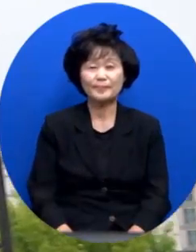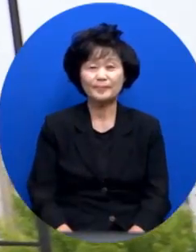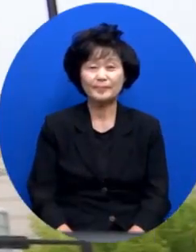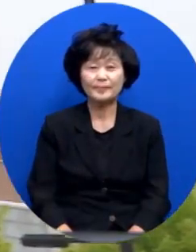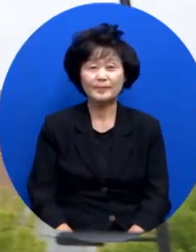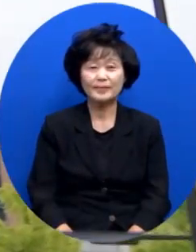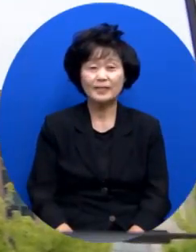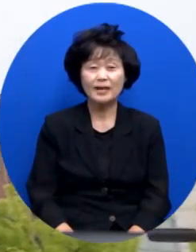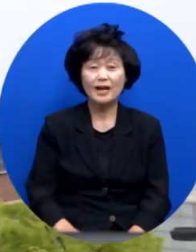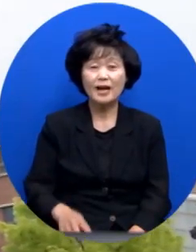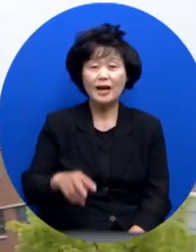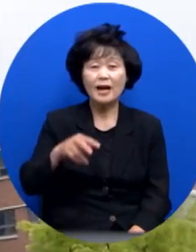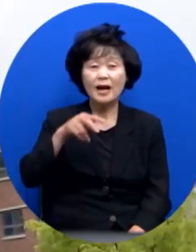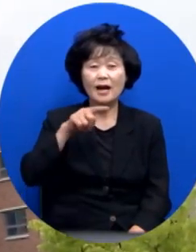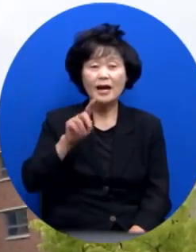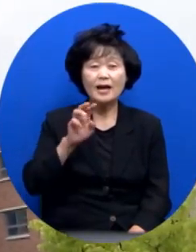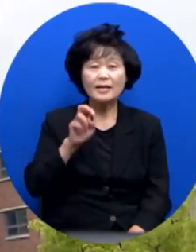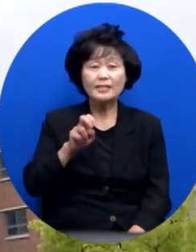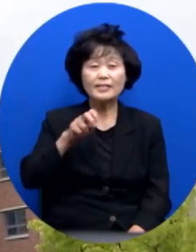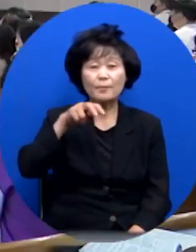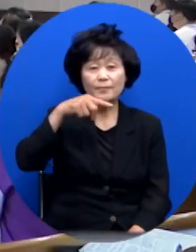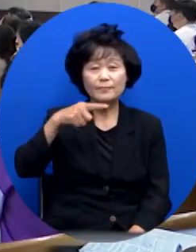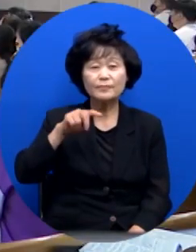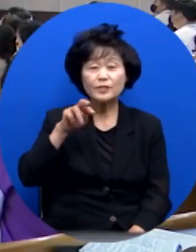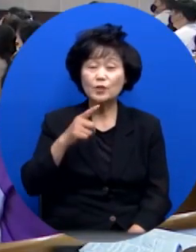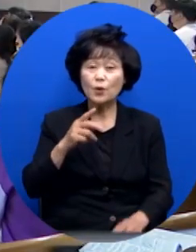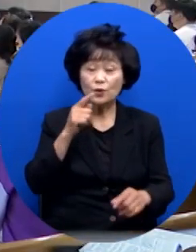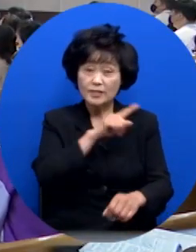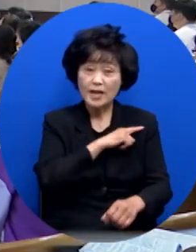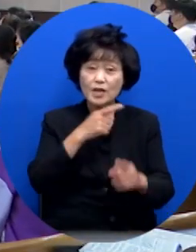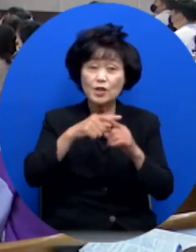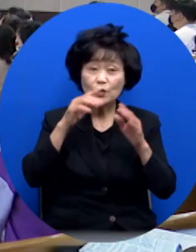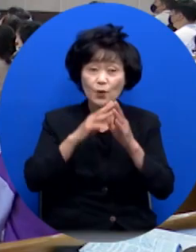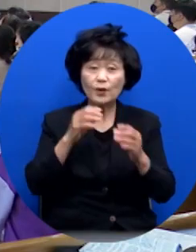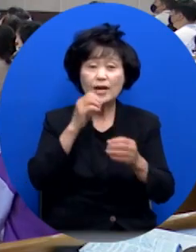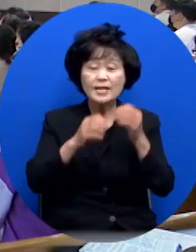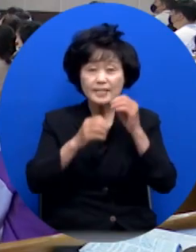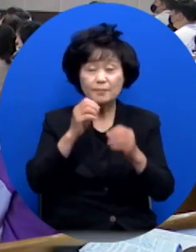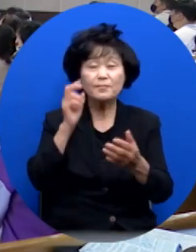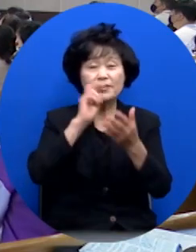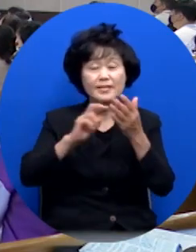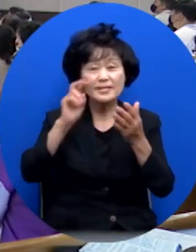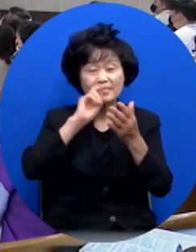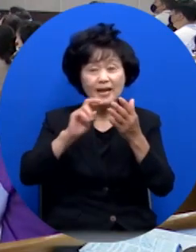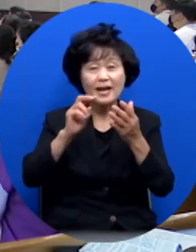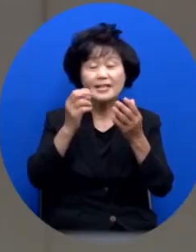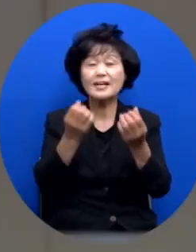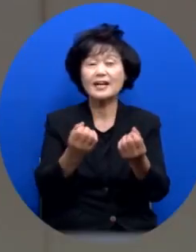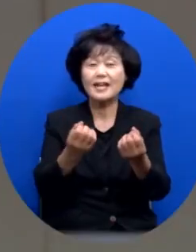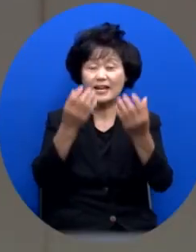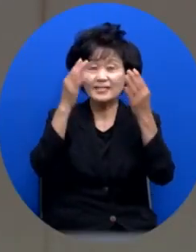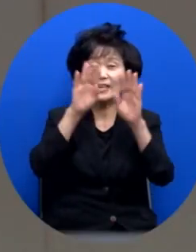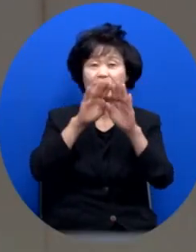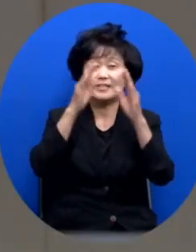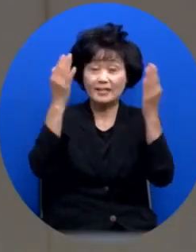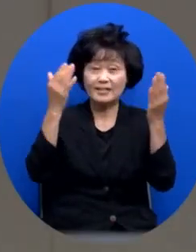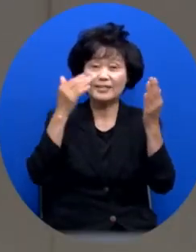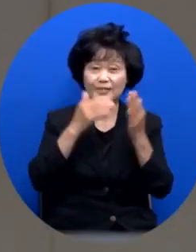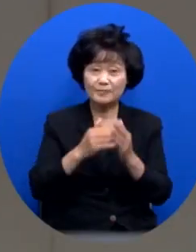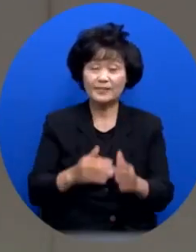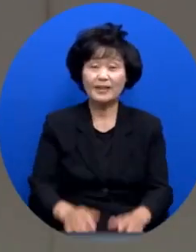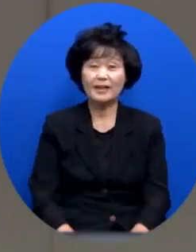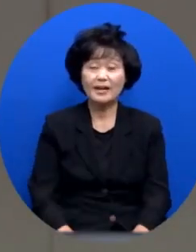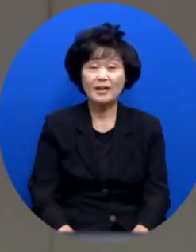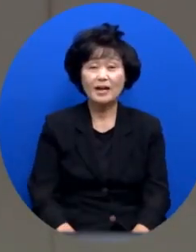삼성 제일 교회가 제 6회 시편 찬양 제 를 개최했습니다 초등학생부터 작년까지 총 열 여섯 팀이 참여한 가운데